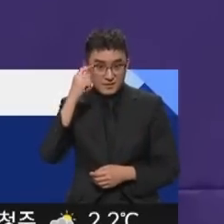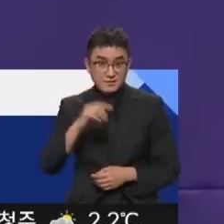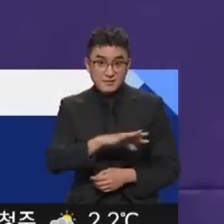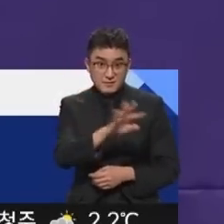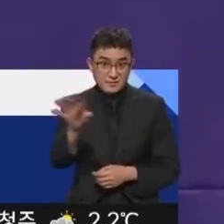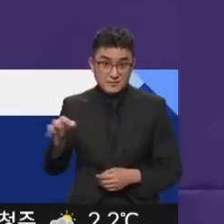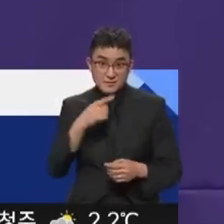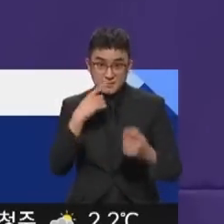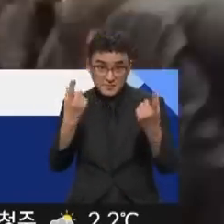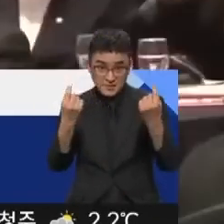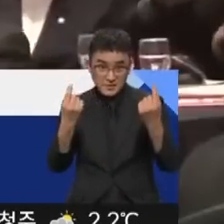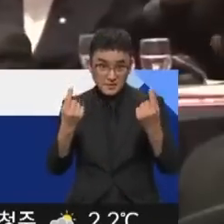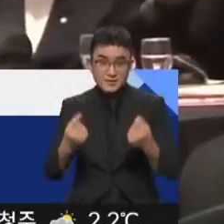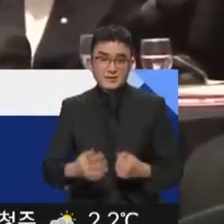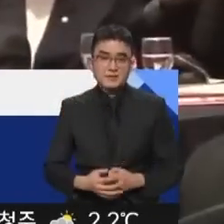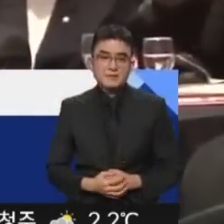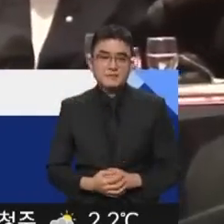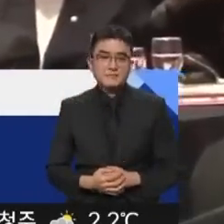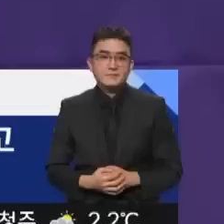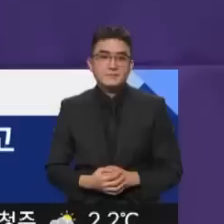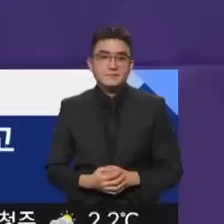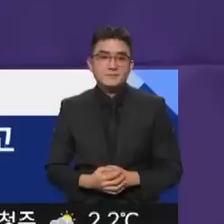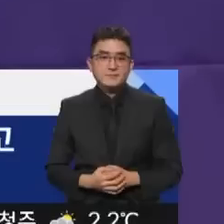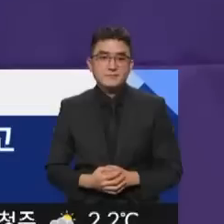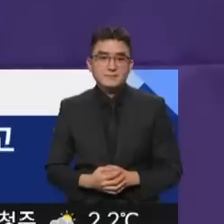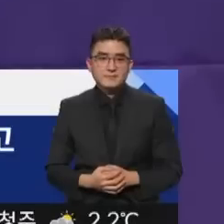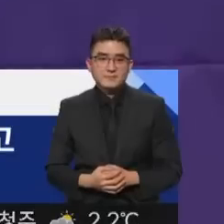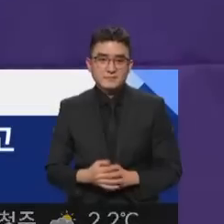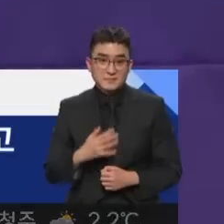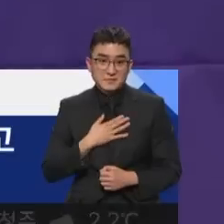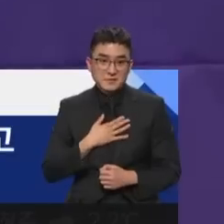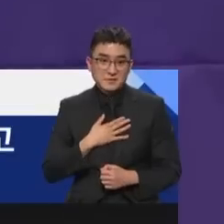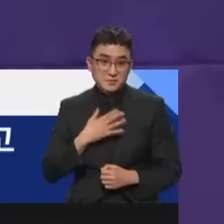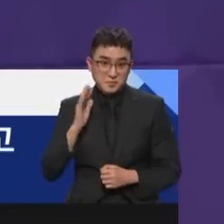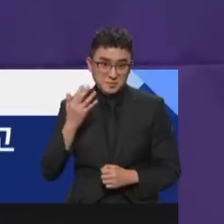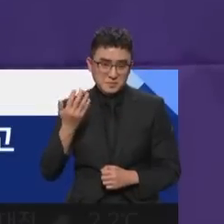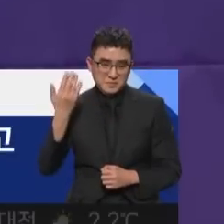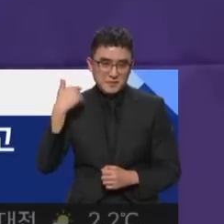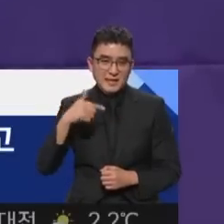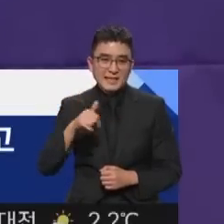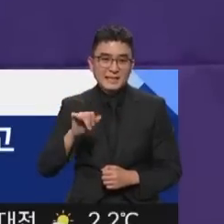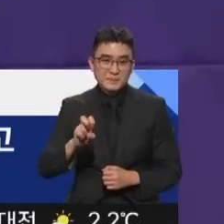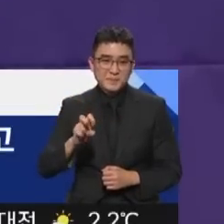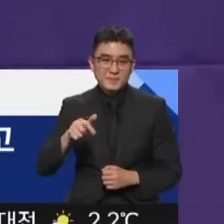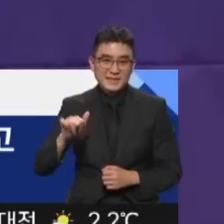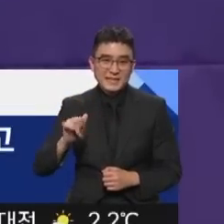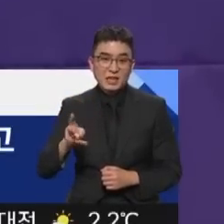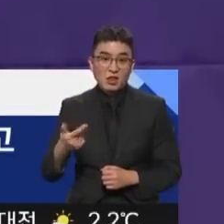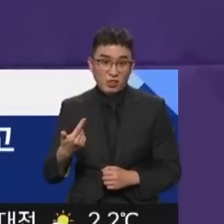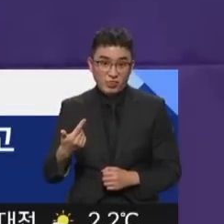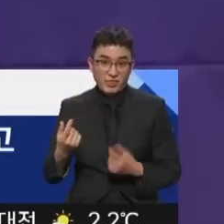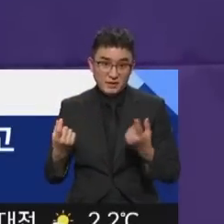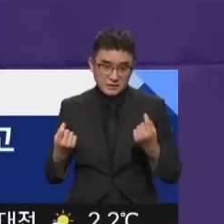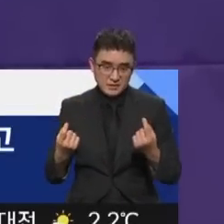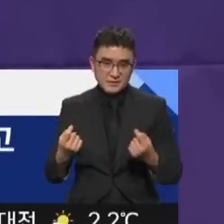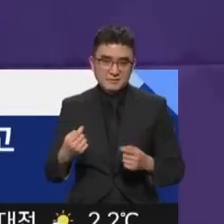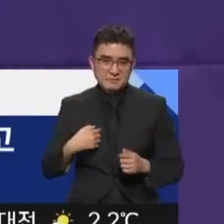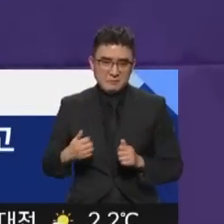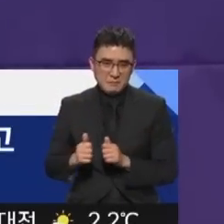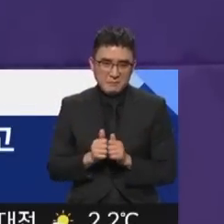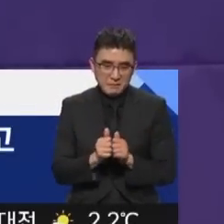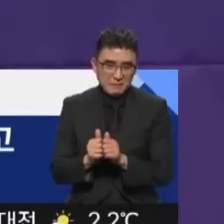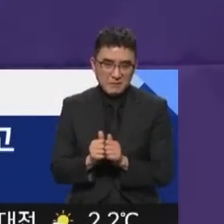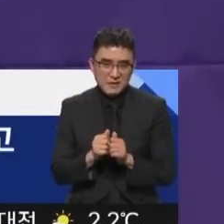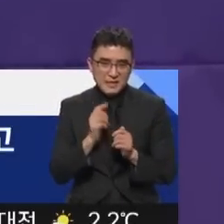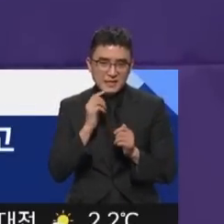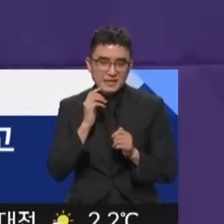그렇지 않습니까? 제가 요즘 뭐 김기현 선배님하고 뭐 김장연대니 뭐니 이런 얘기를 해가지고 많은